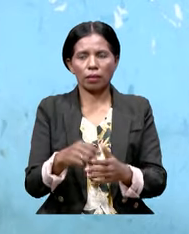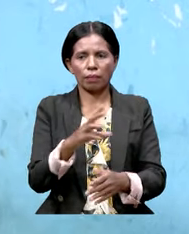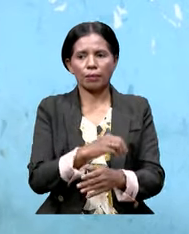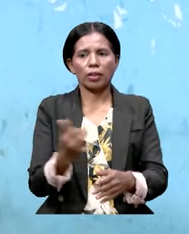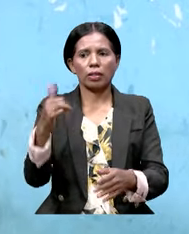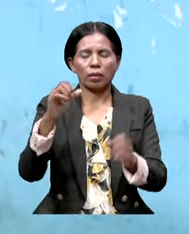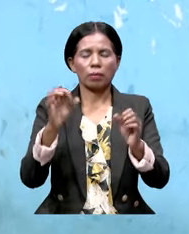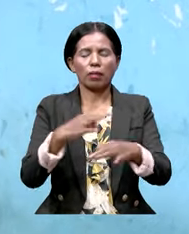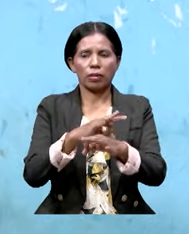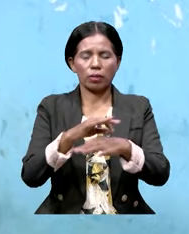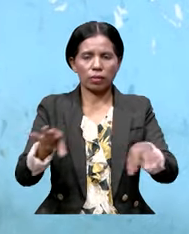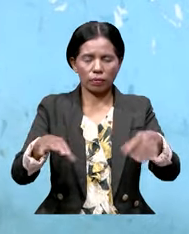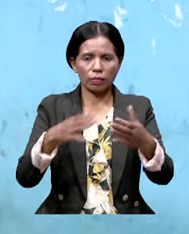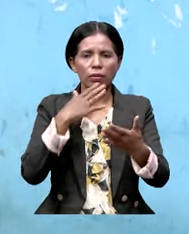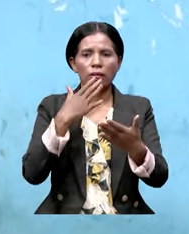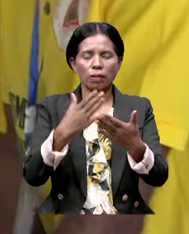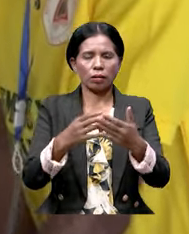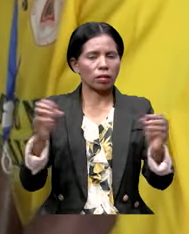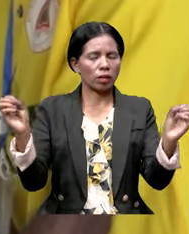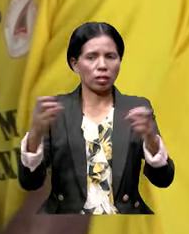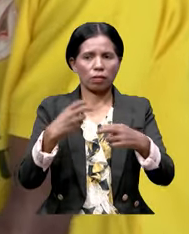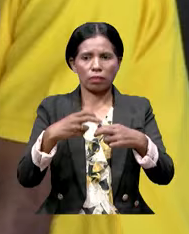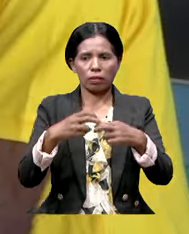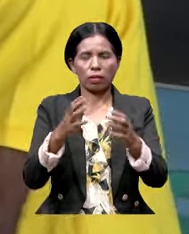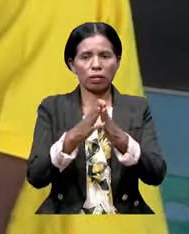serabe ladia sistema ne uitua selai araska.